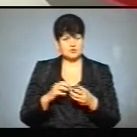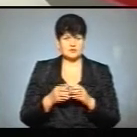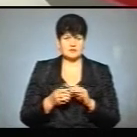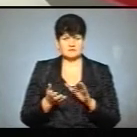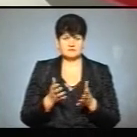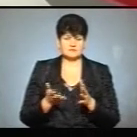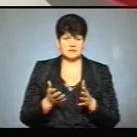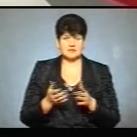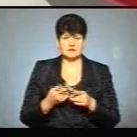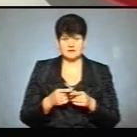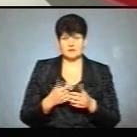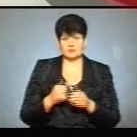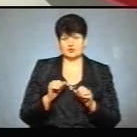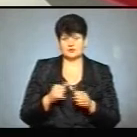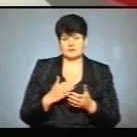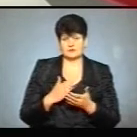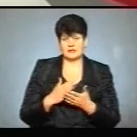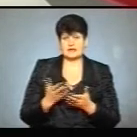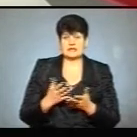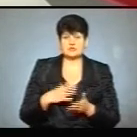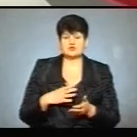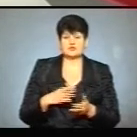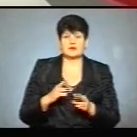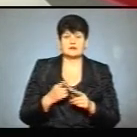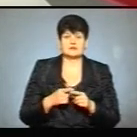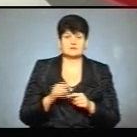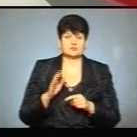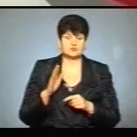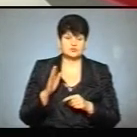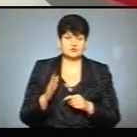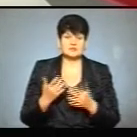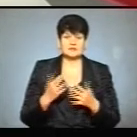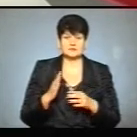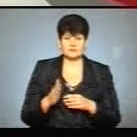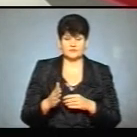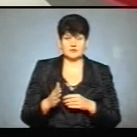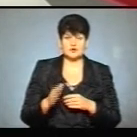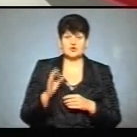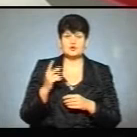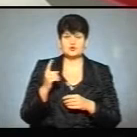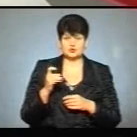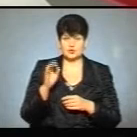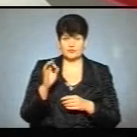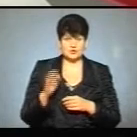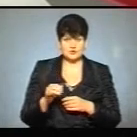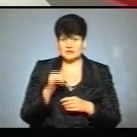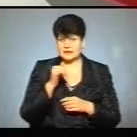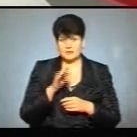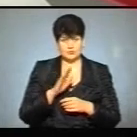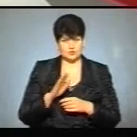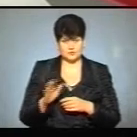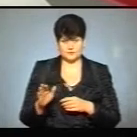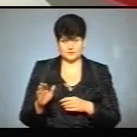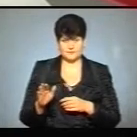взагалі, мабуть, також мали якісь очікування, як це все буде відбуватися і скільки пройде? Звичайно, що 100% це не могло бути. Тим